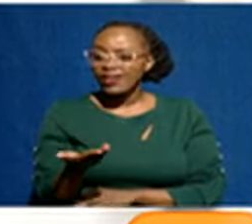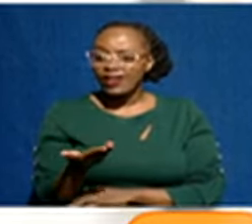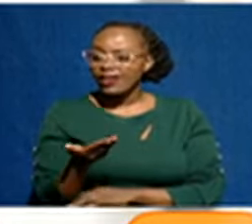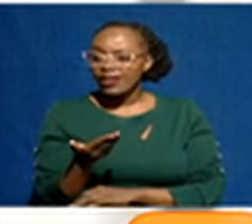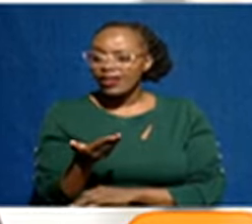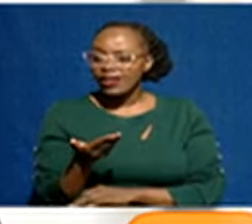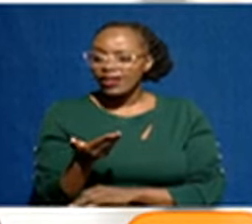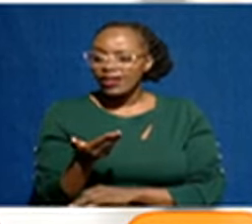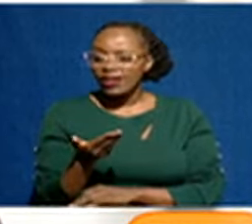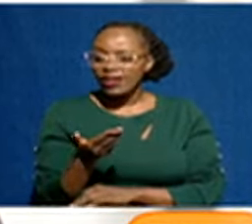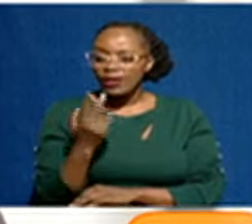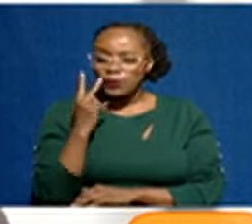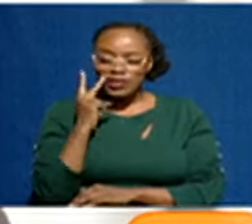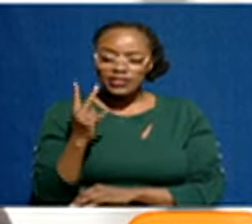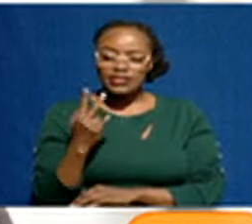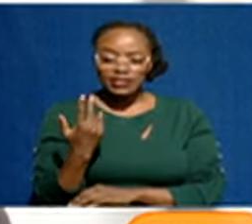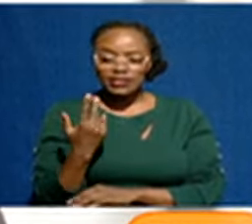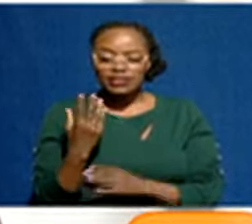Nene naona ni.